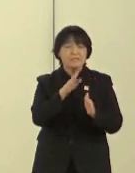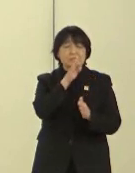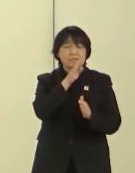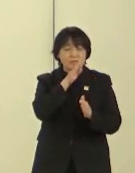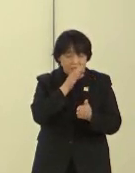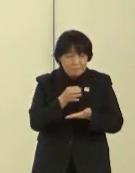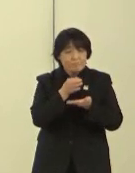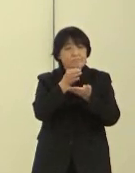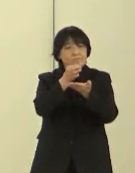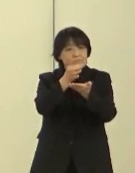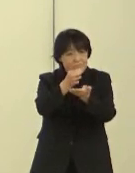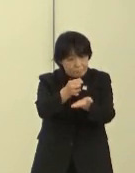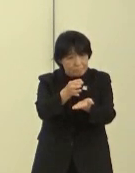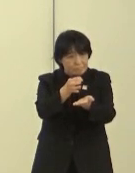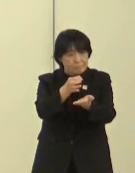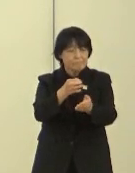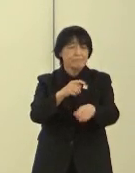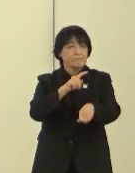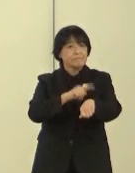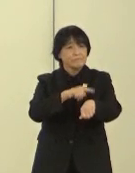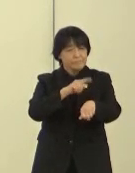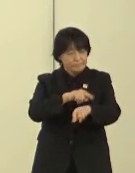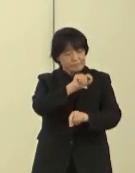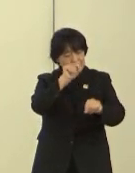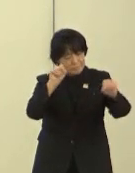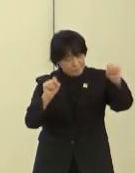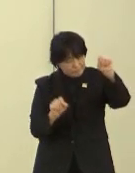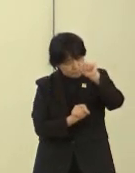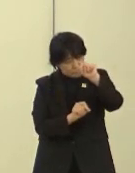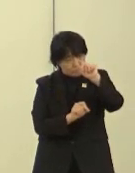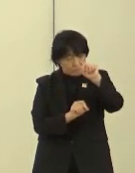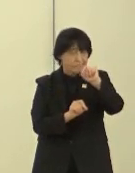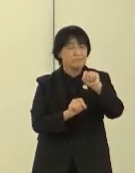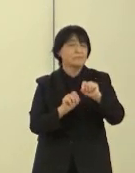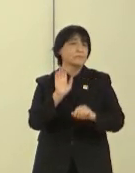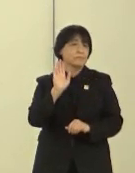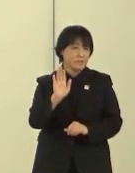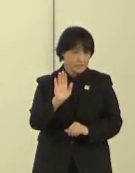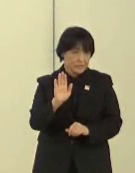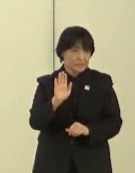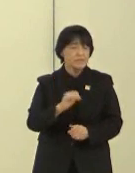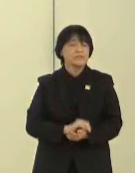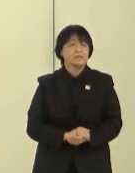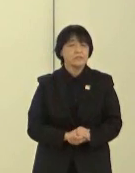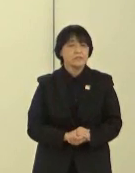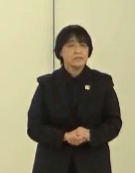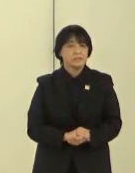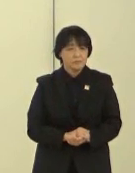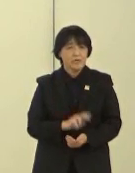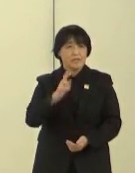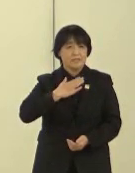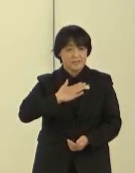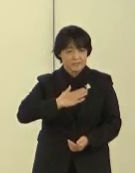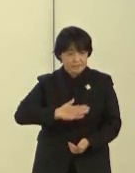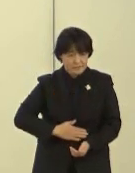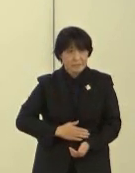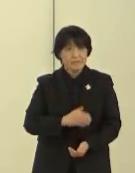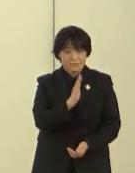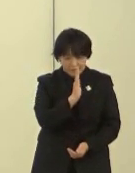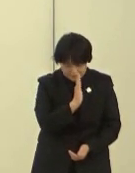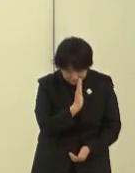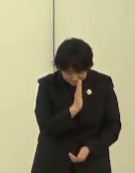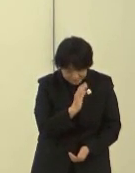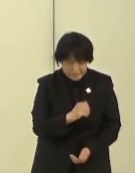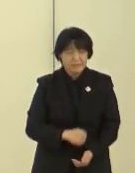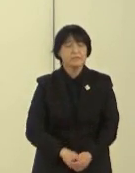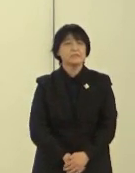ですね、しばらく少々のお時間をいただく状況になっておりますことをご理解をいただきたいというふう